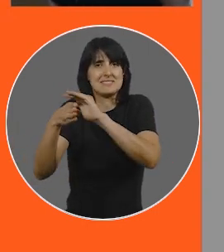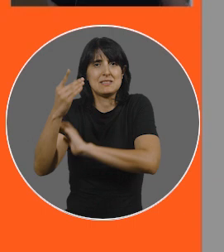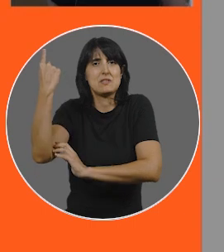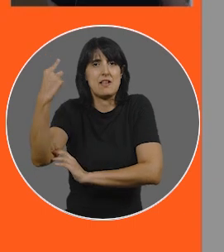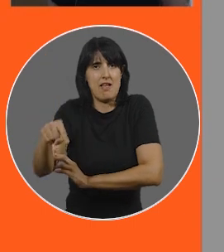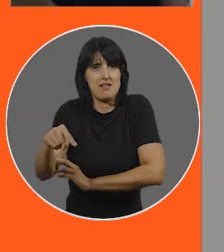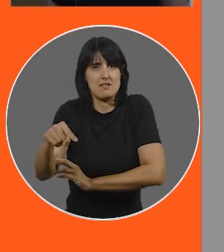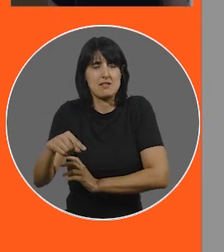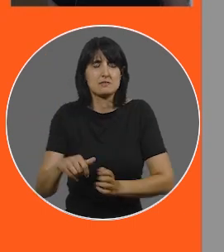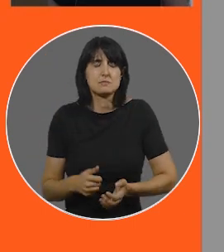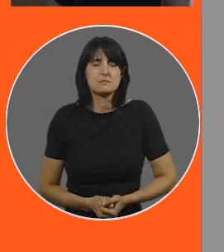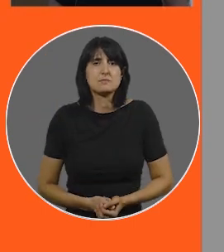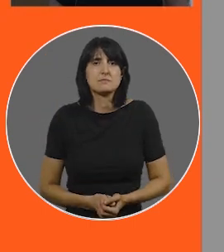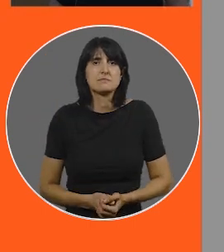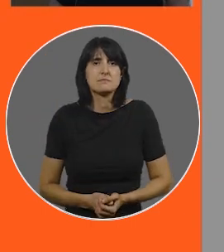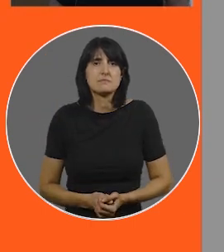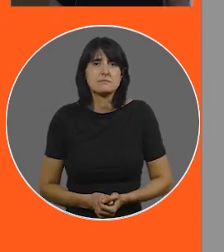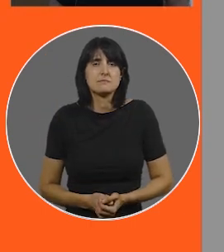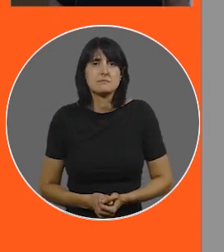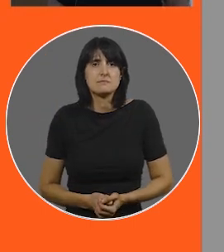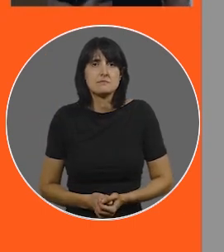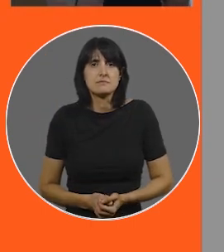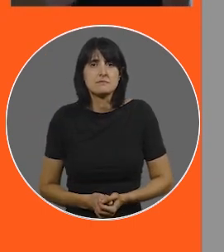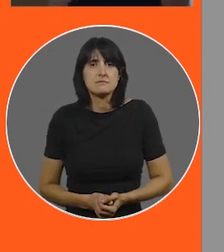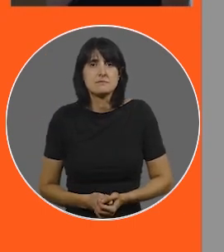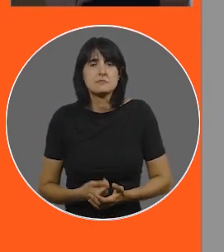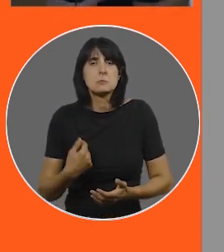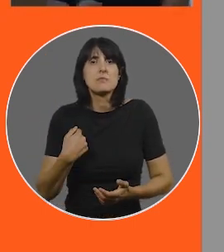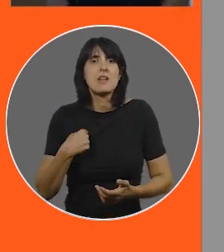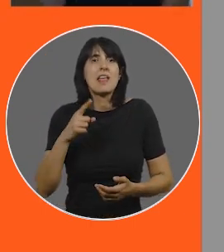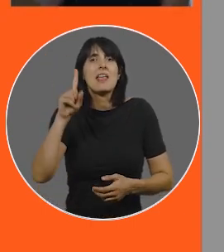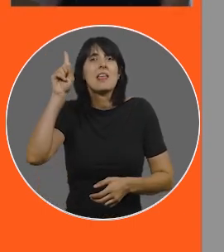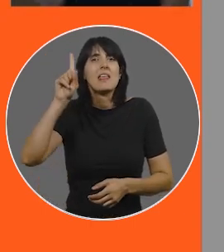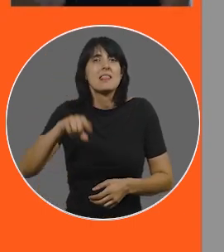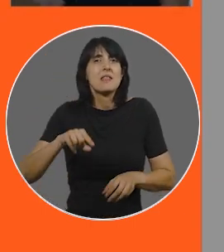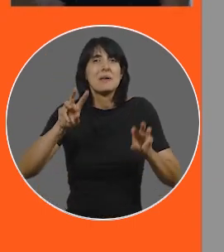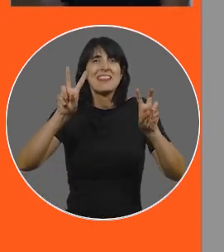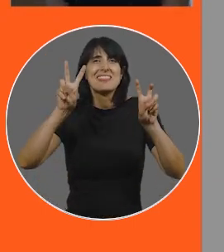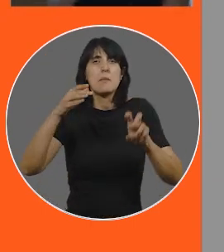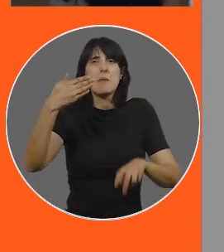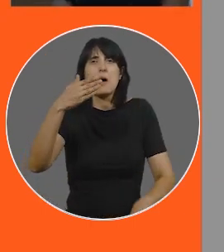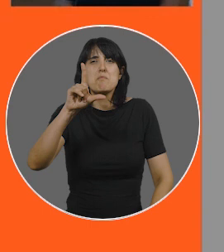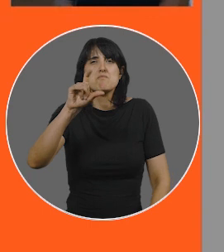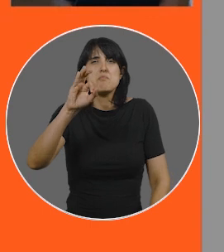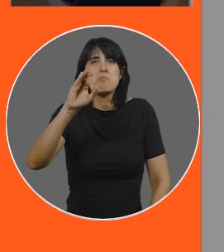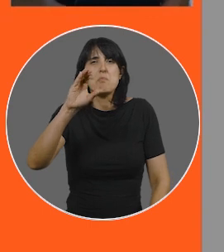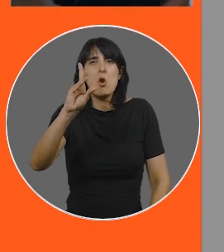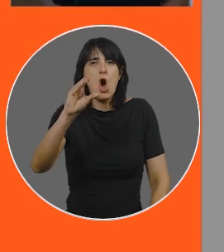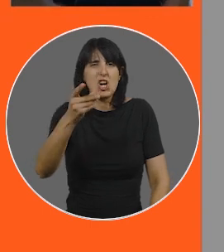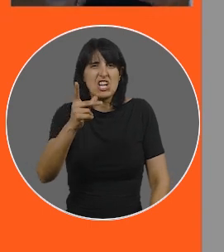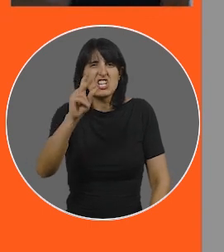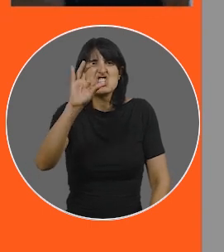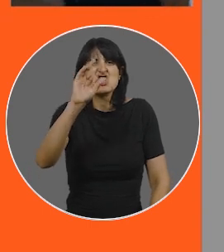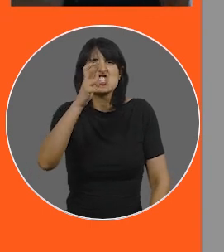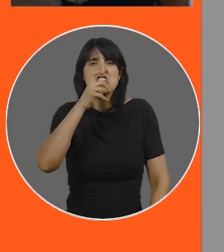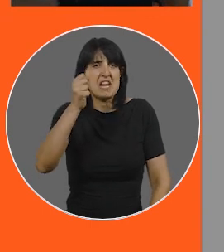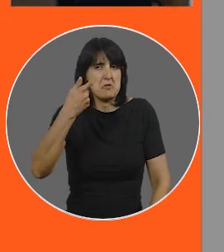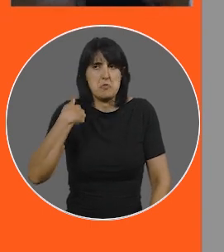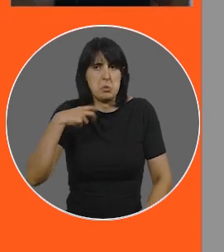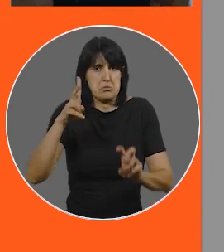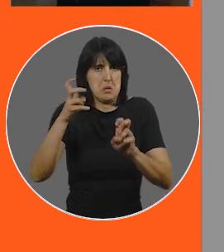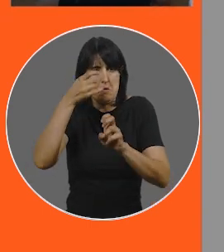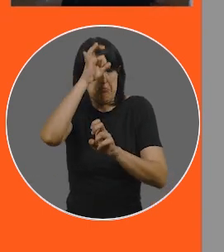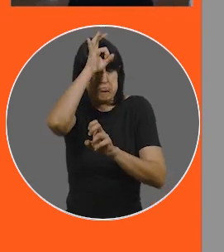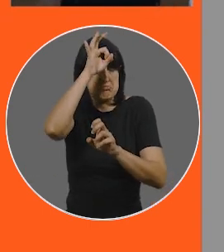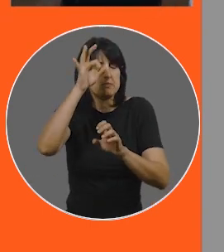posteriorment. Ara ha sortit tot això del blockchain. No em feu cap pregunta sobre el blockchain, perquè no en sé.